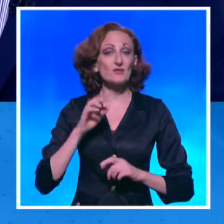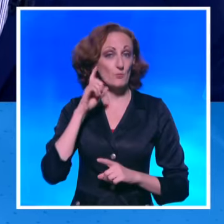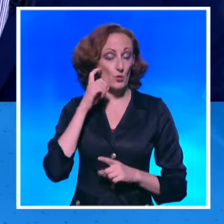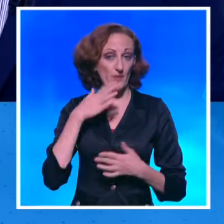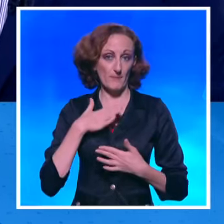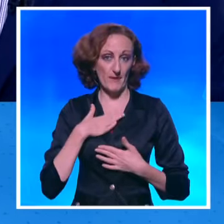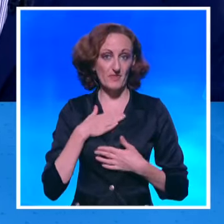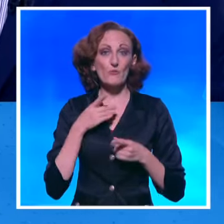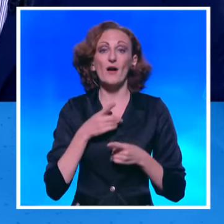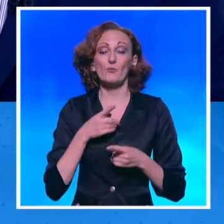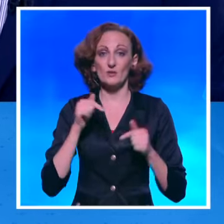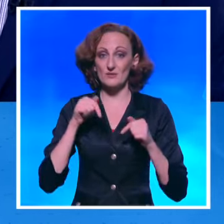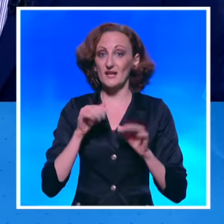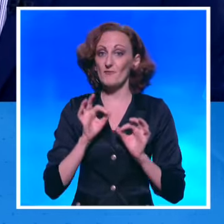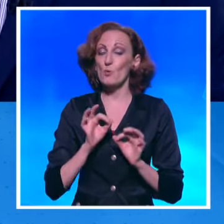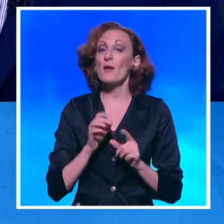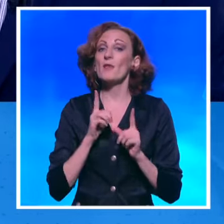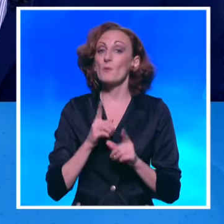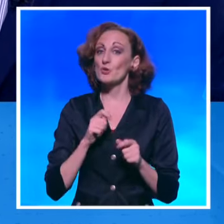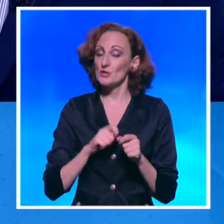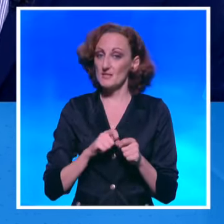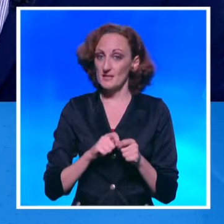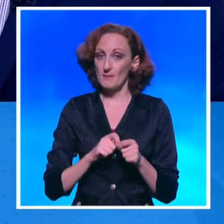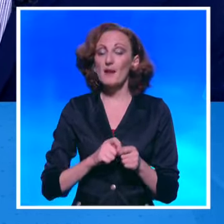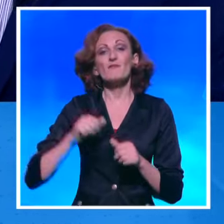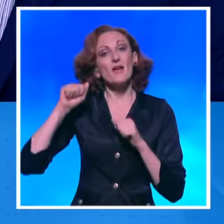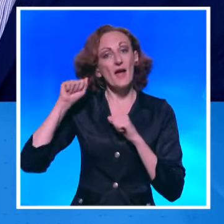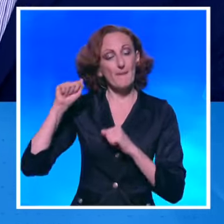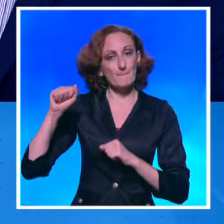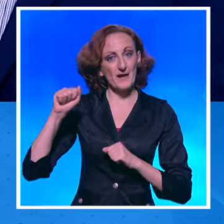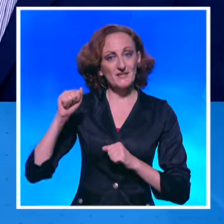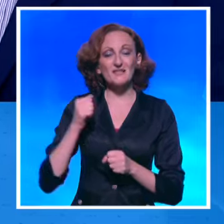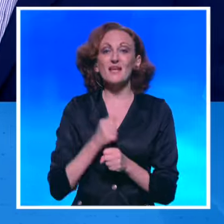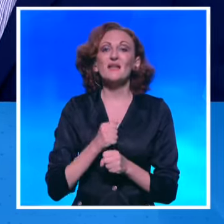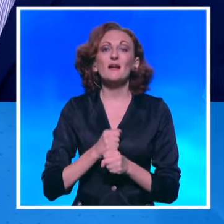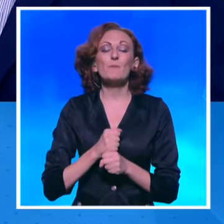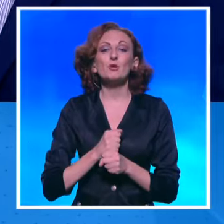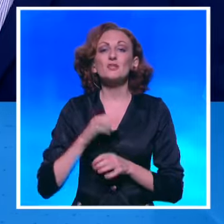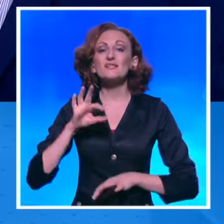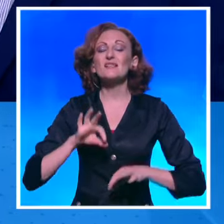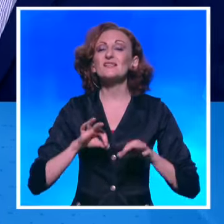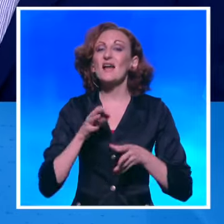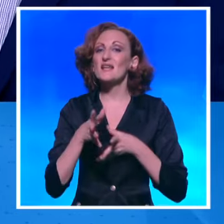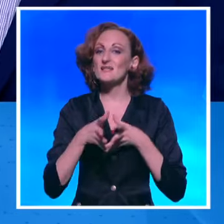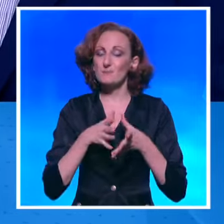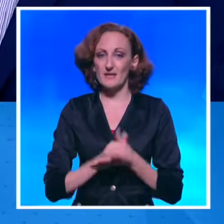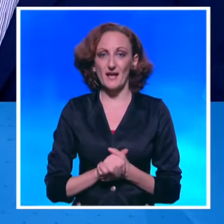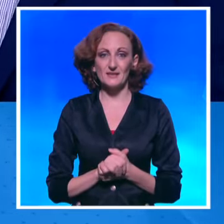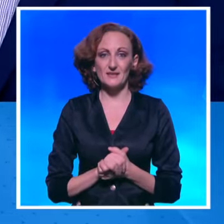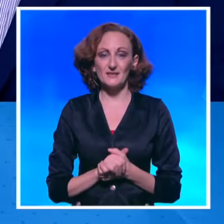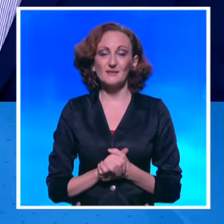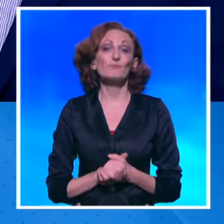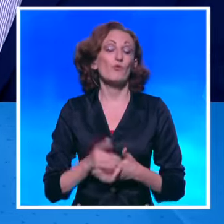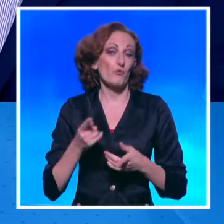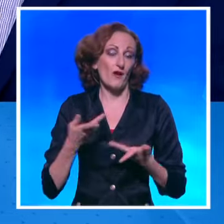което в момента може да се направи, е партиите да работят с избирателите, това,